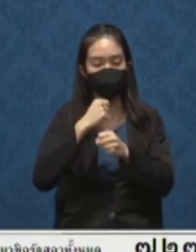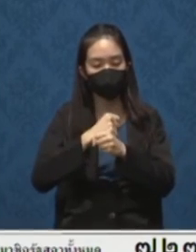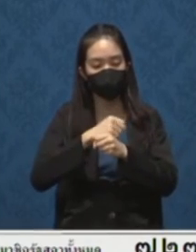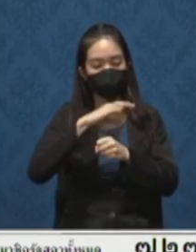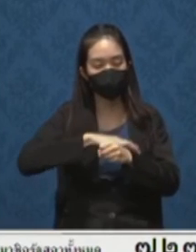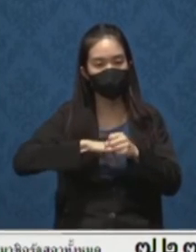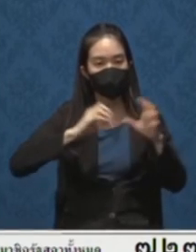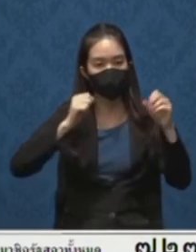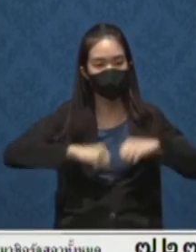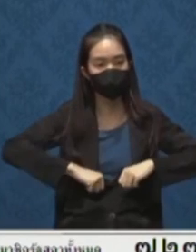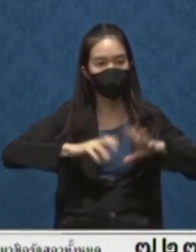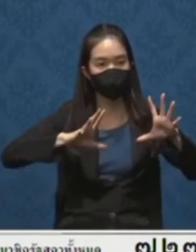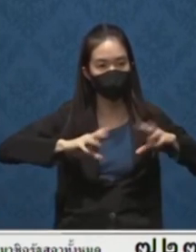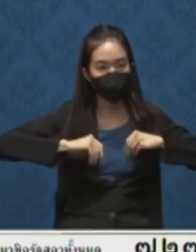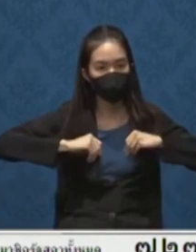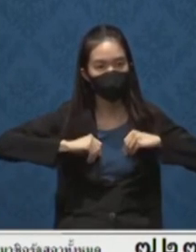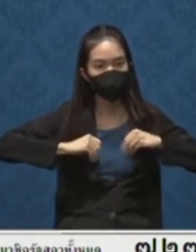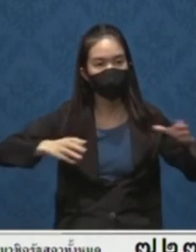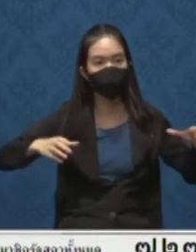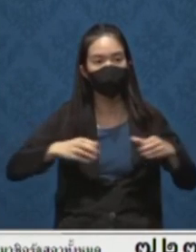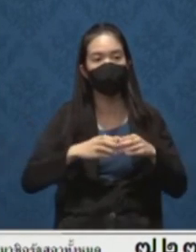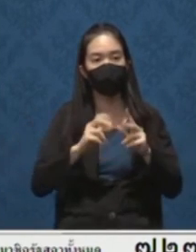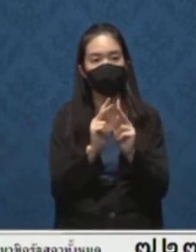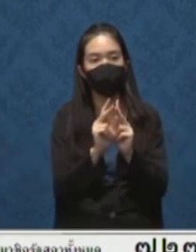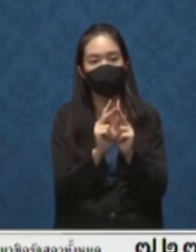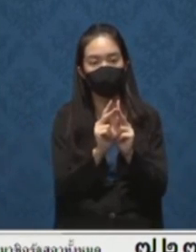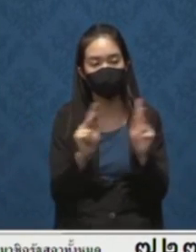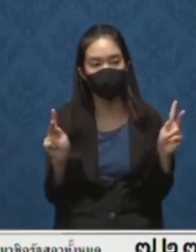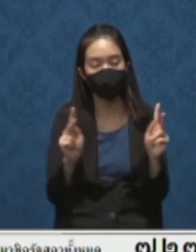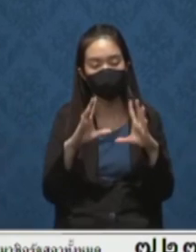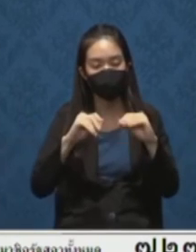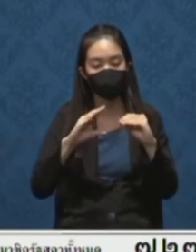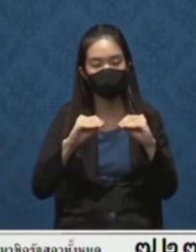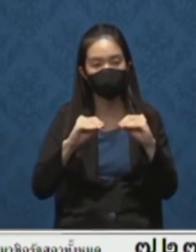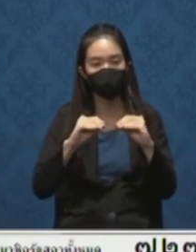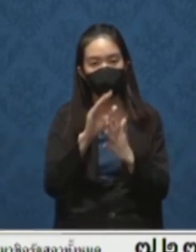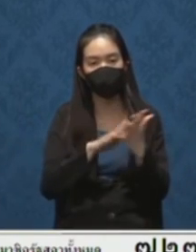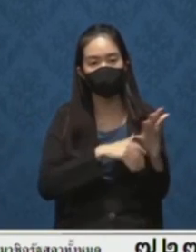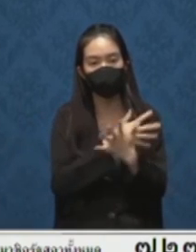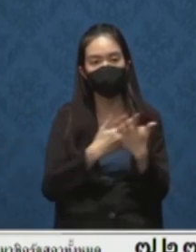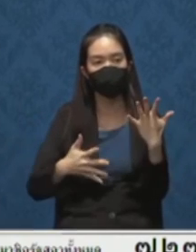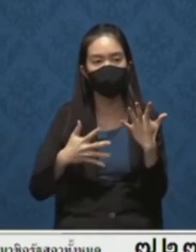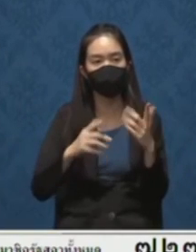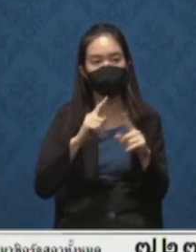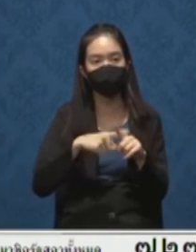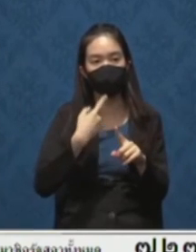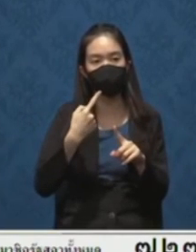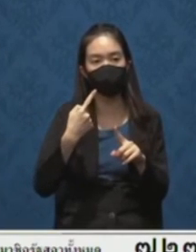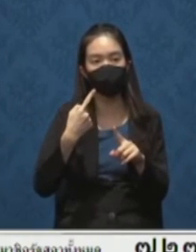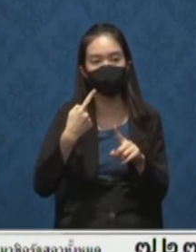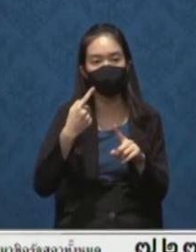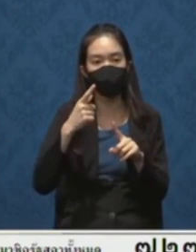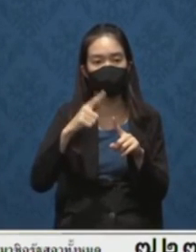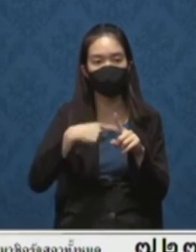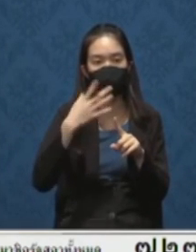บกับมัติของคณะกรรมการยุทธศาชาติที่ประชุมเมื่อวันที่ 22 สงหาคมที่